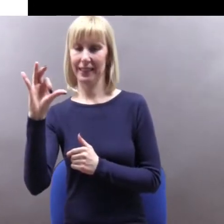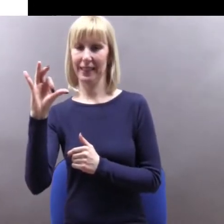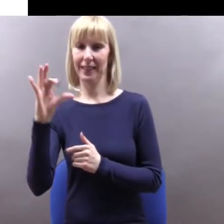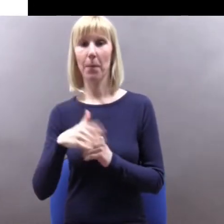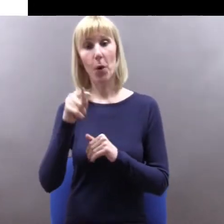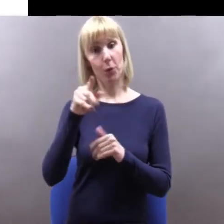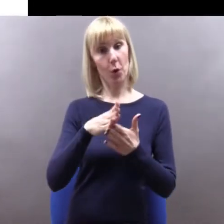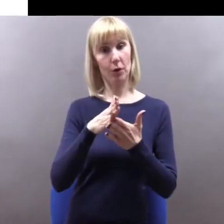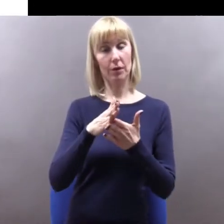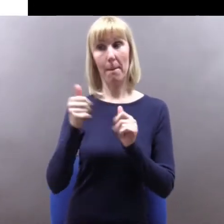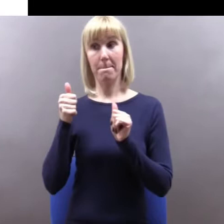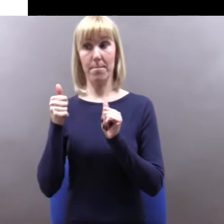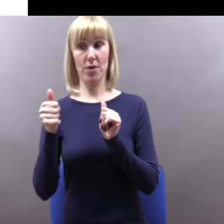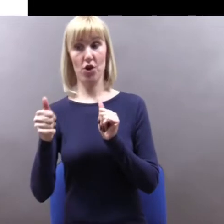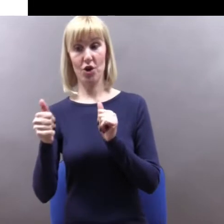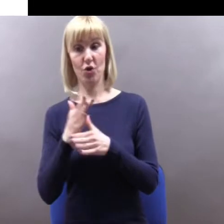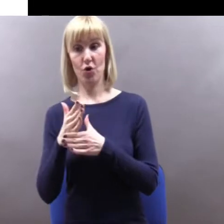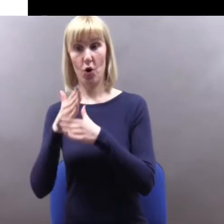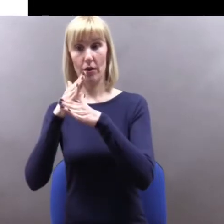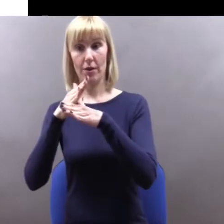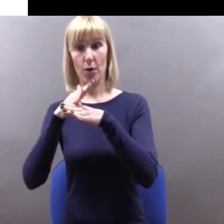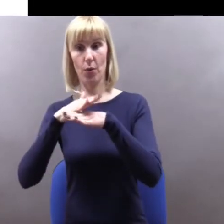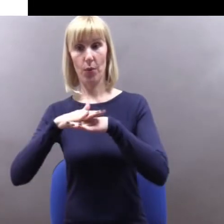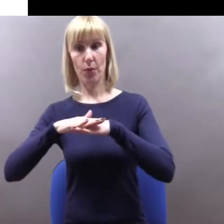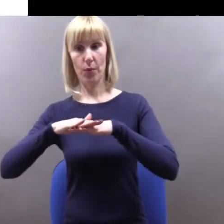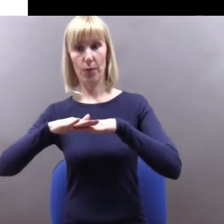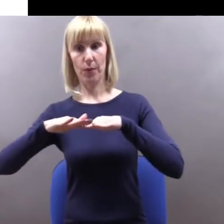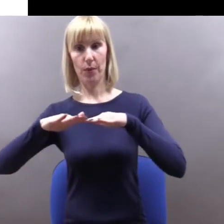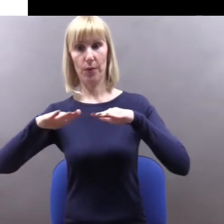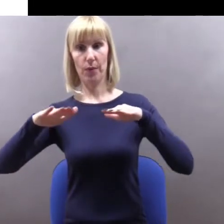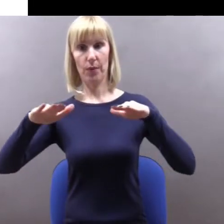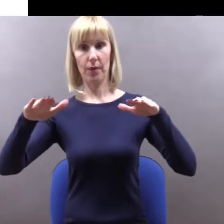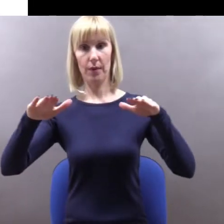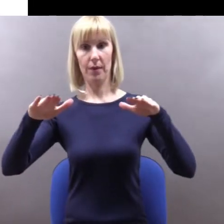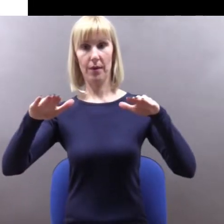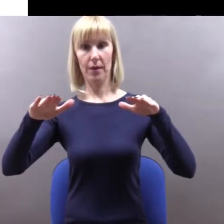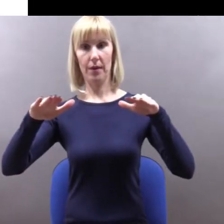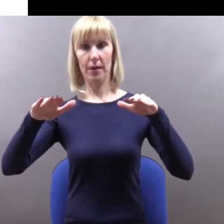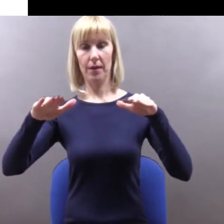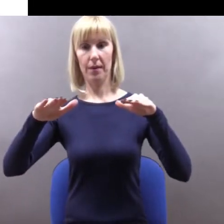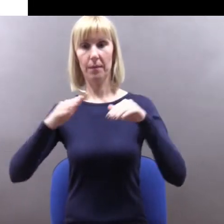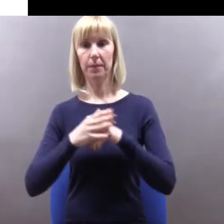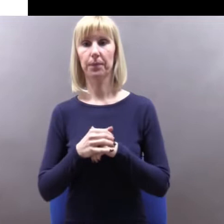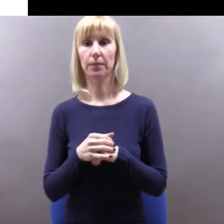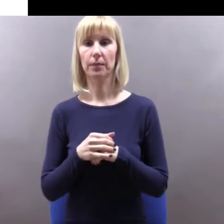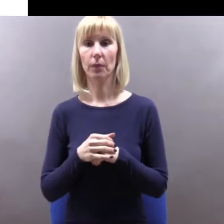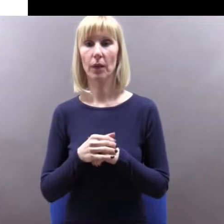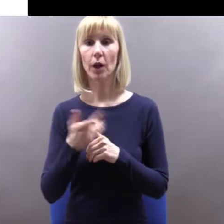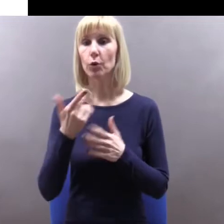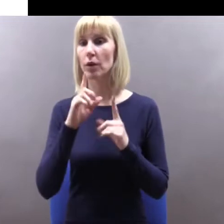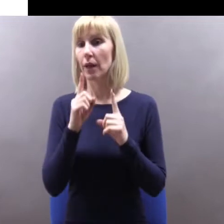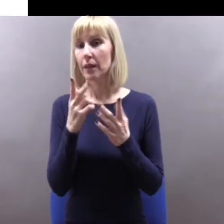stanie spoczynku, jak widzicie Państwo na zdjęciu po lewej, jest po prostu zwykłymi schodami, a po prawej widać, że może